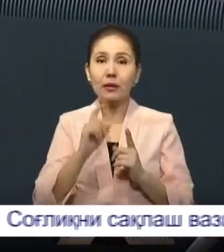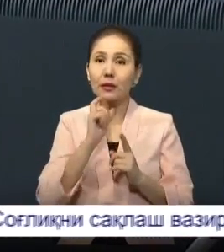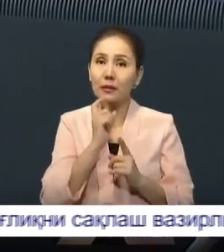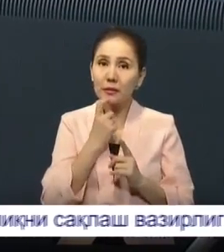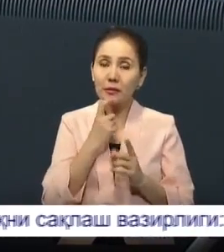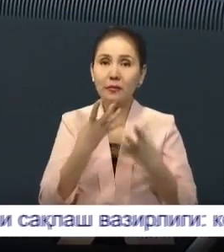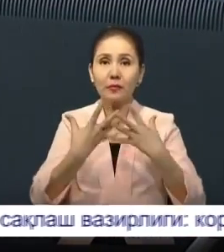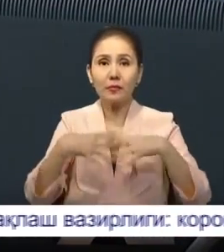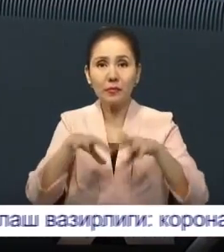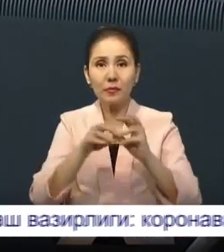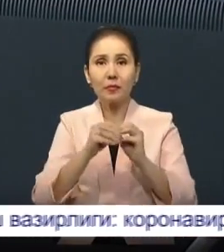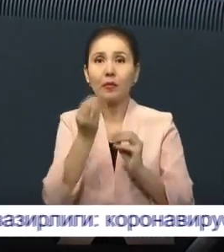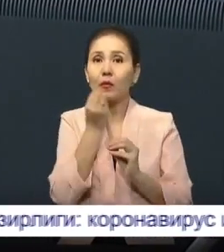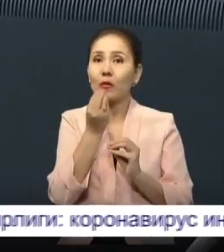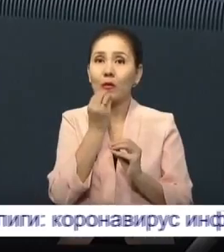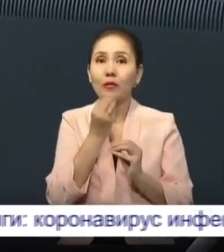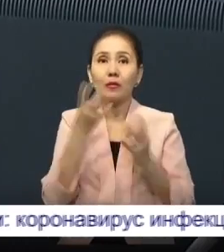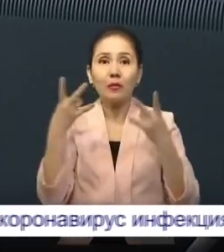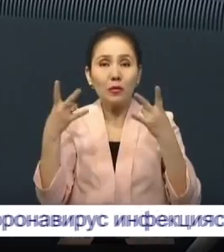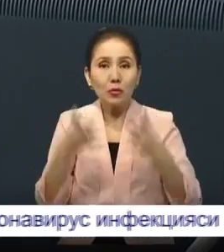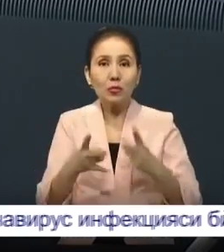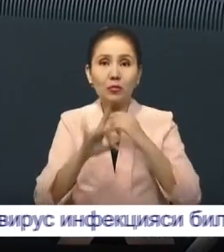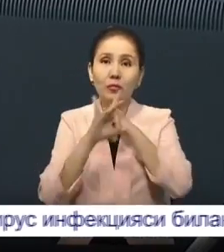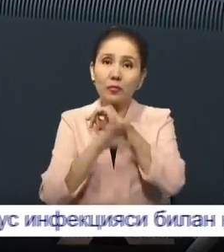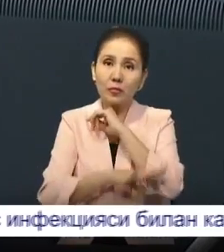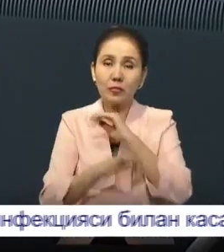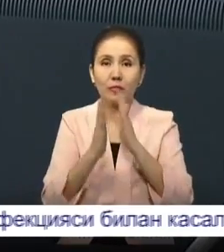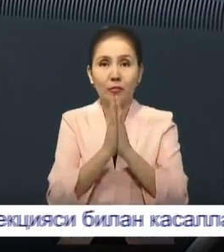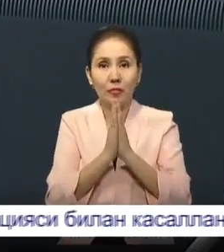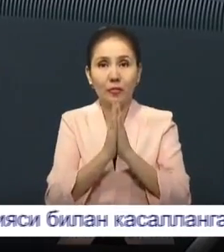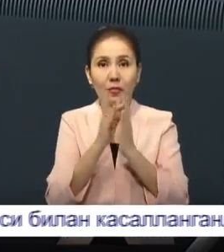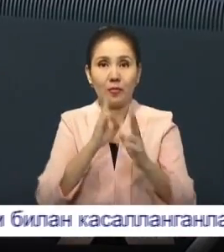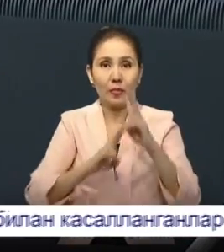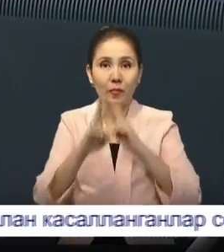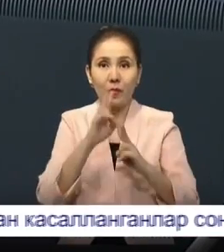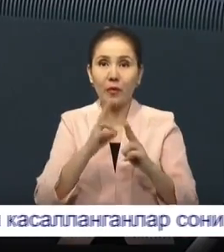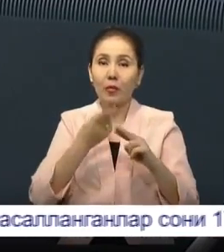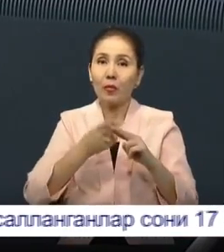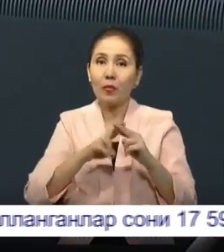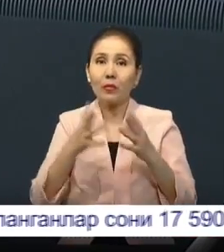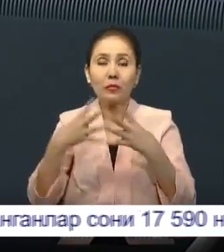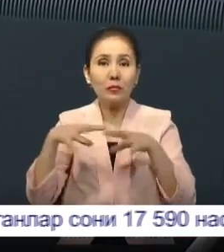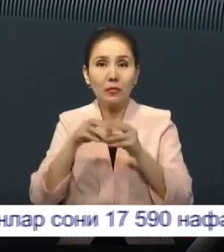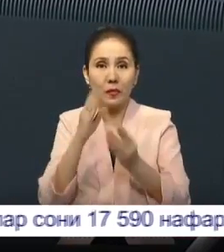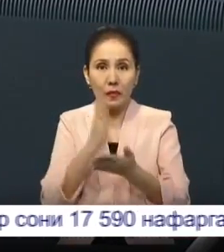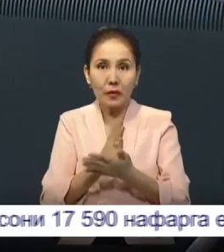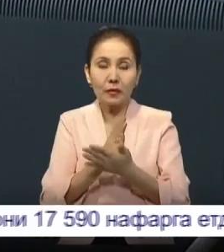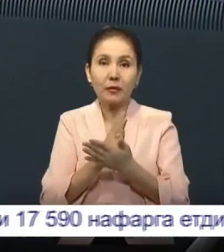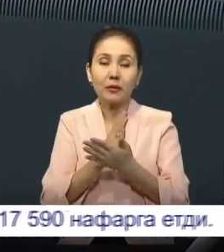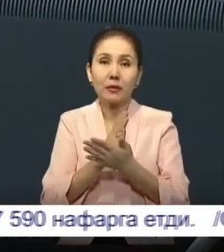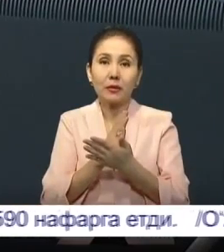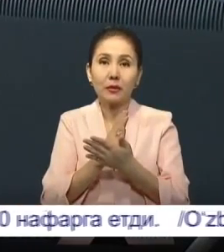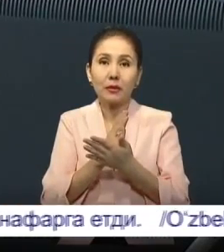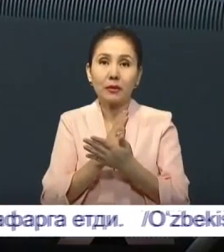ijtimoiy yordamga muhtoj, oziq-ovqat mahsulotlariga muhtoj oilalar murojaat qilishlarini. Chunki shunday muhtojlar tushdiki, shunday arizalar